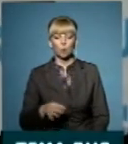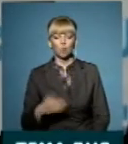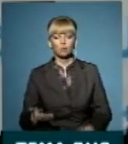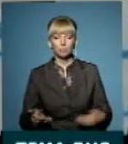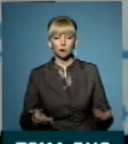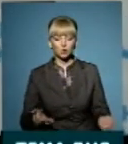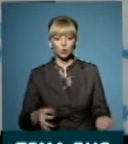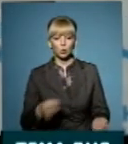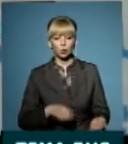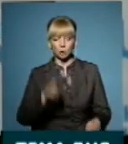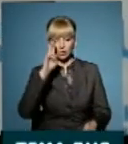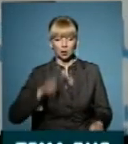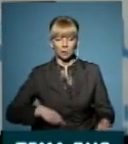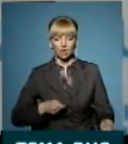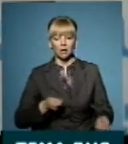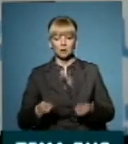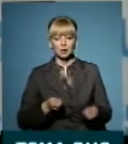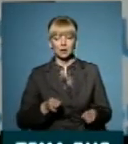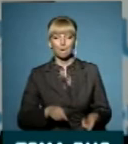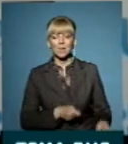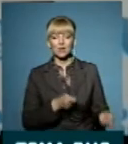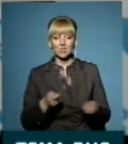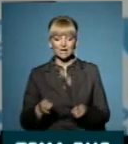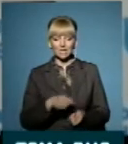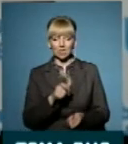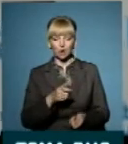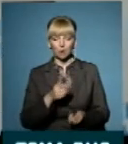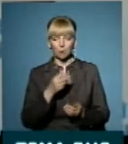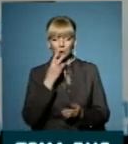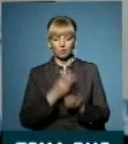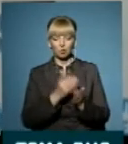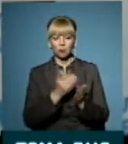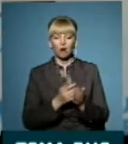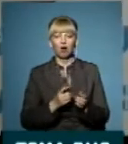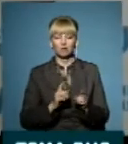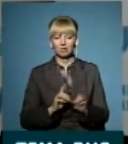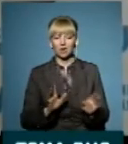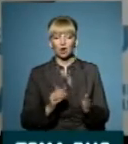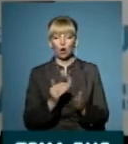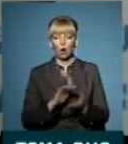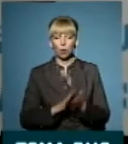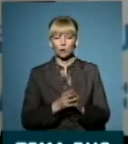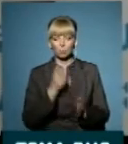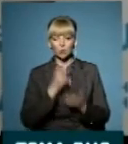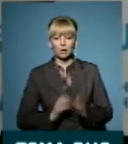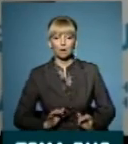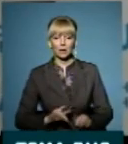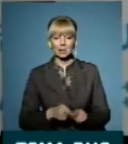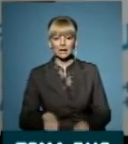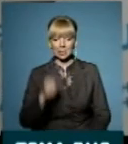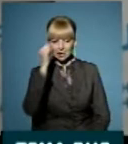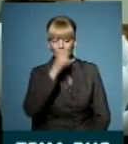обласною державною адміністрацією та перевізниками передбачений пункт, такий як форс-мажорні обставини. Як показала практика цієї